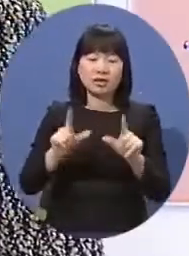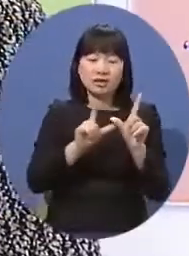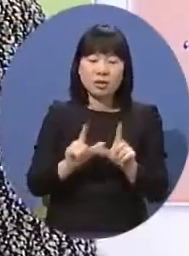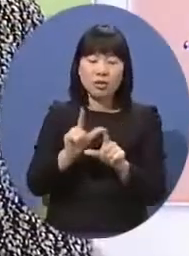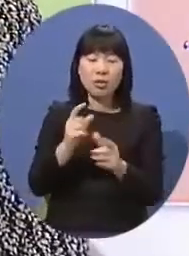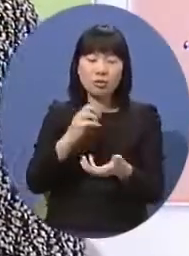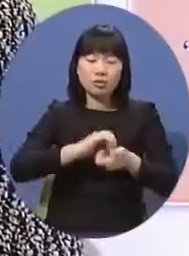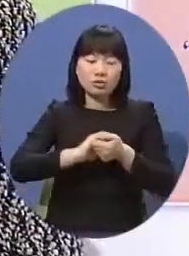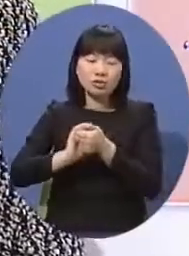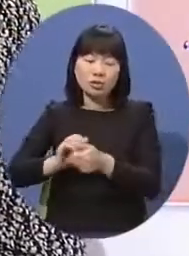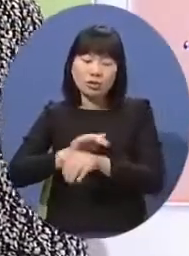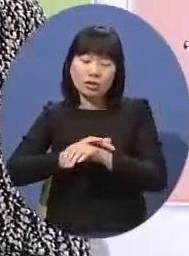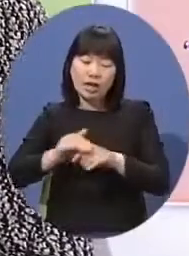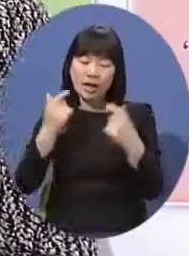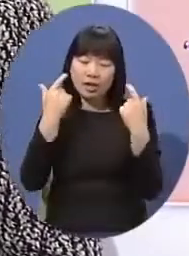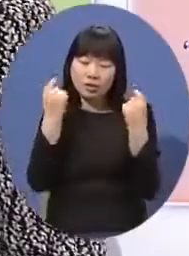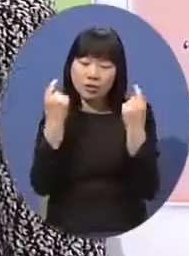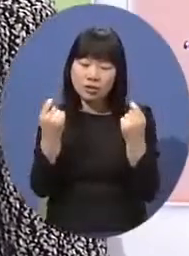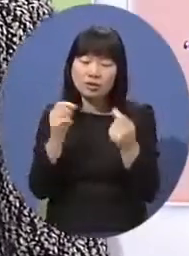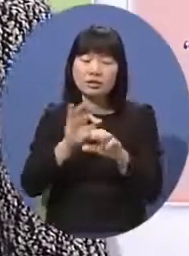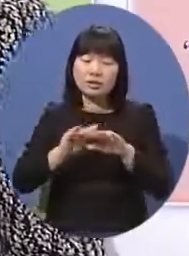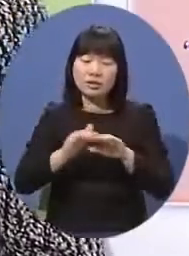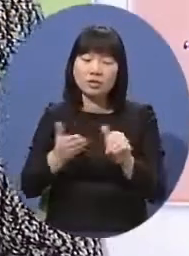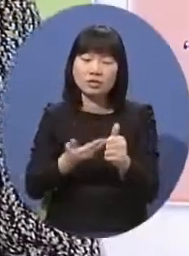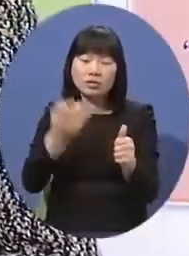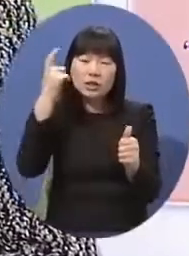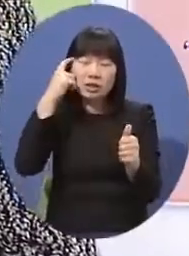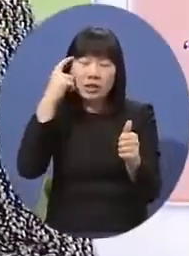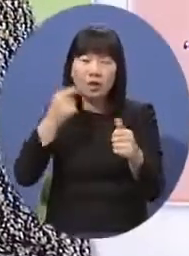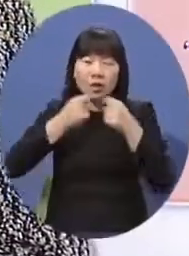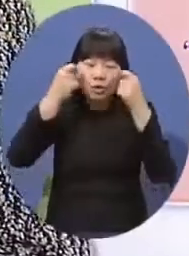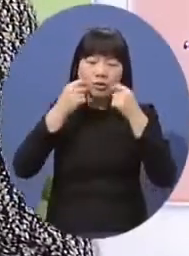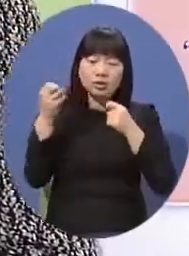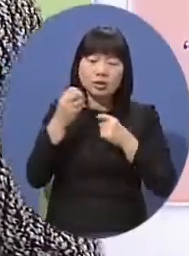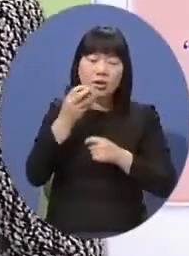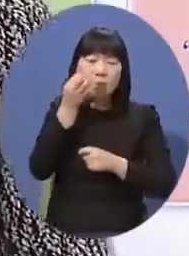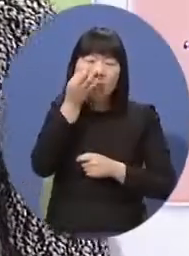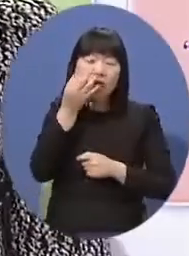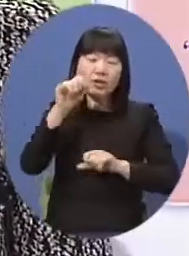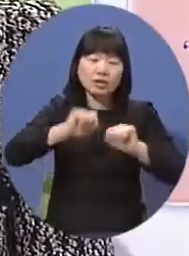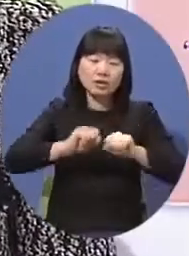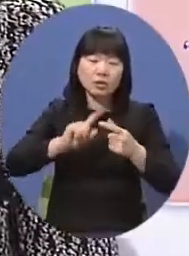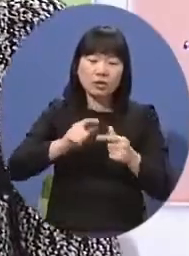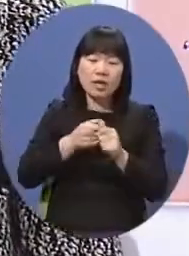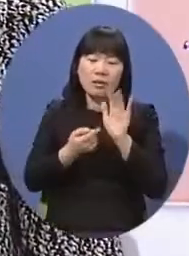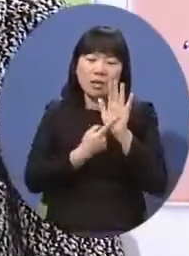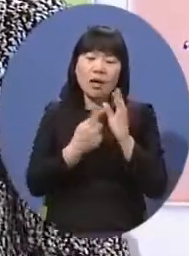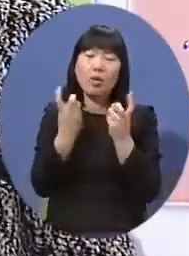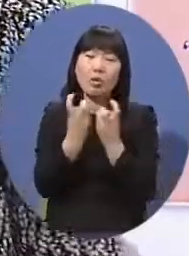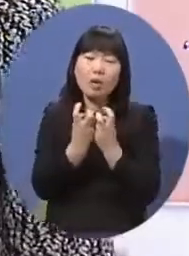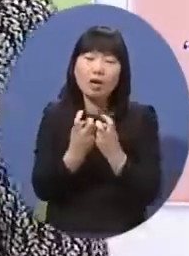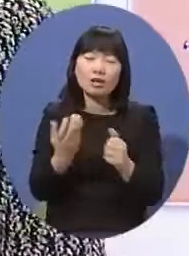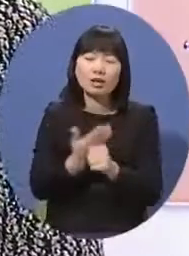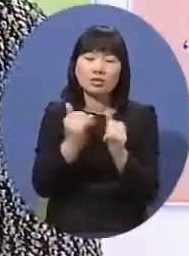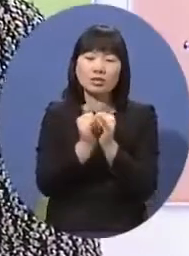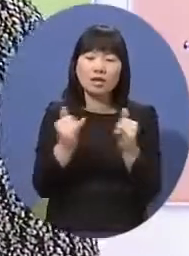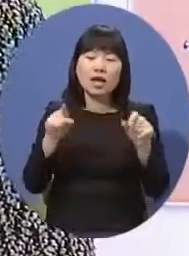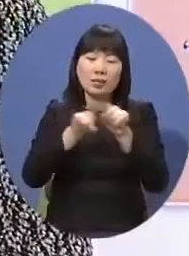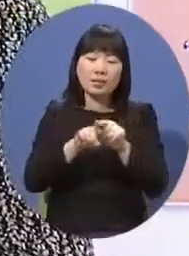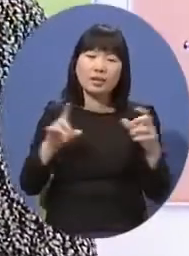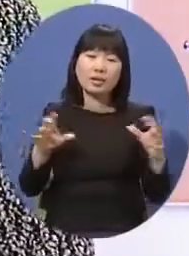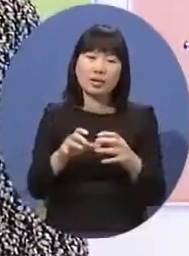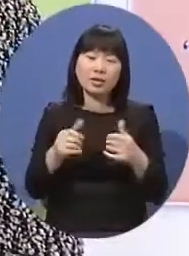얼마나 규칙적으로 처리할 것인지 이 아이의 어떤 울음이나 자주 보이는 행동에 대해서 어떻게 반응해야 될지를 양육자들